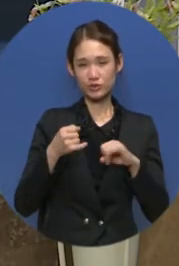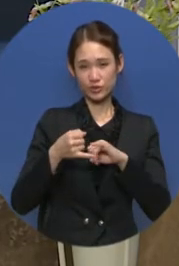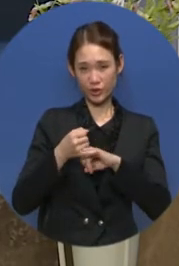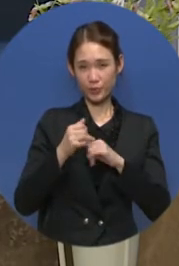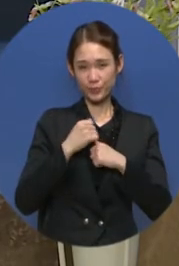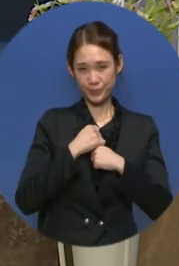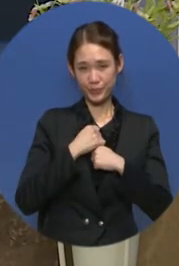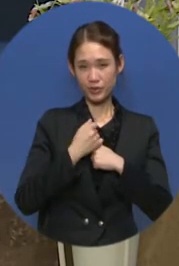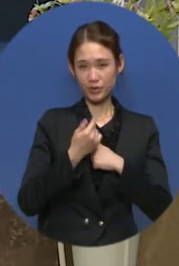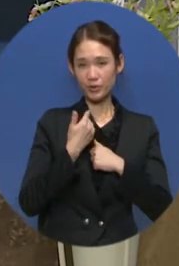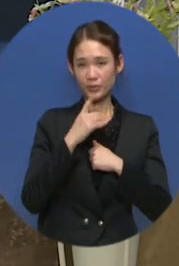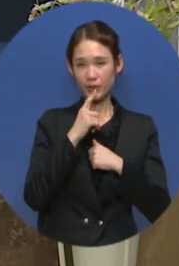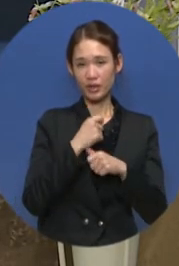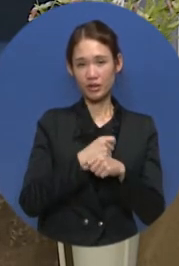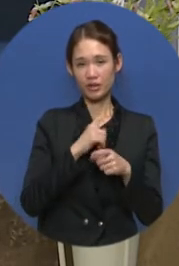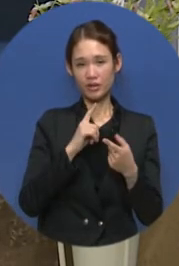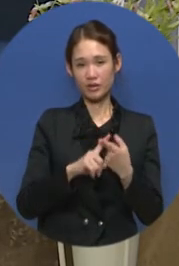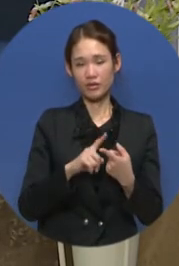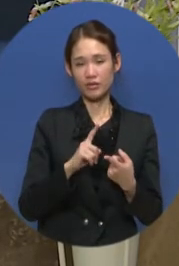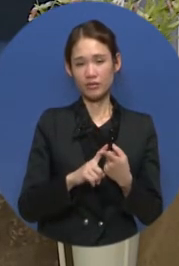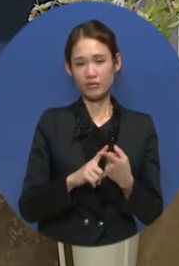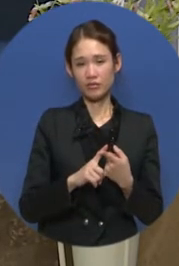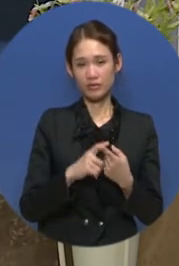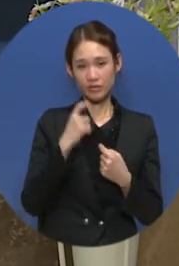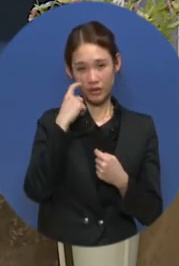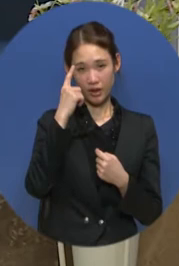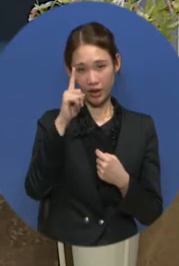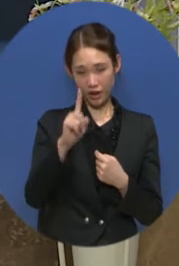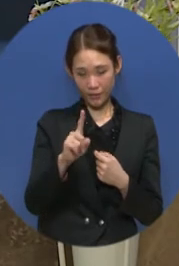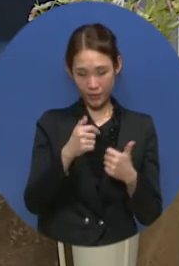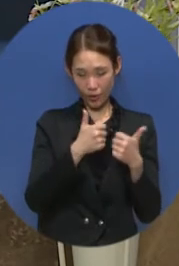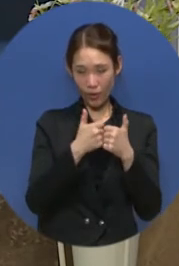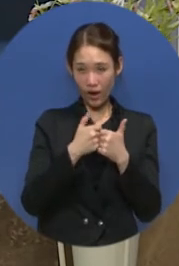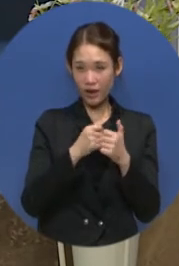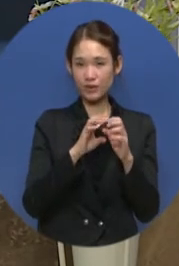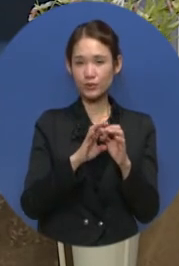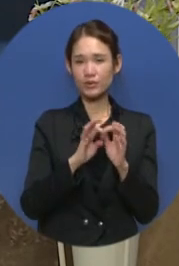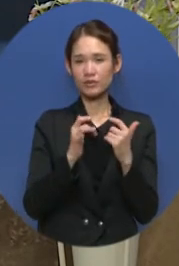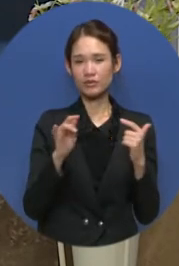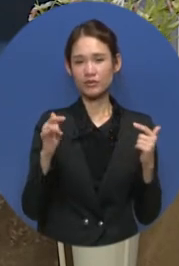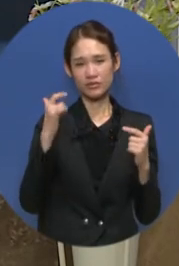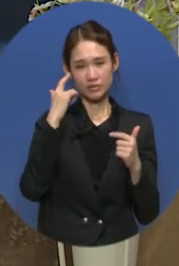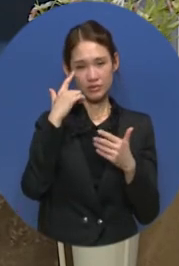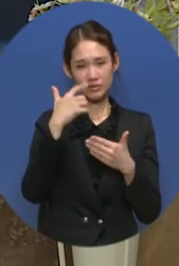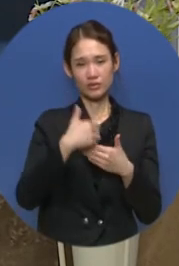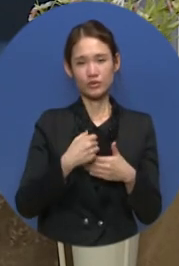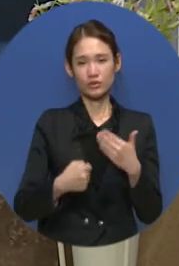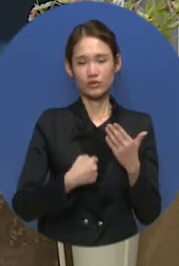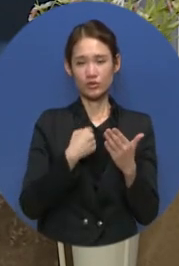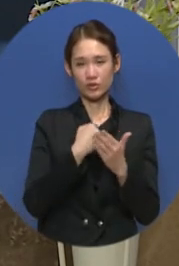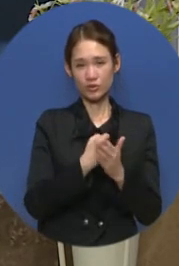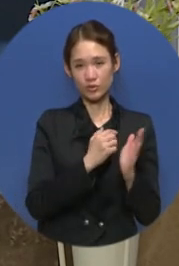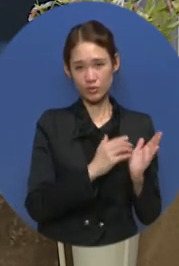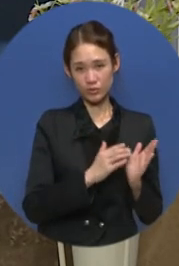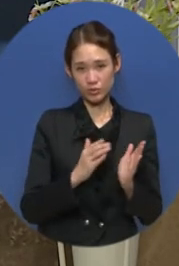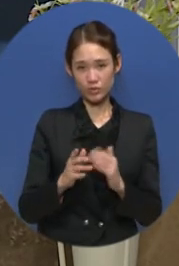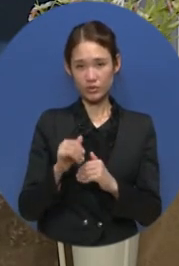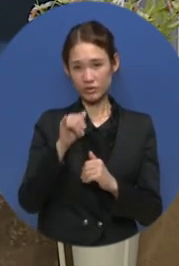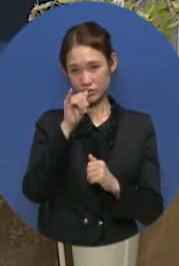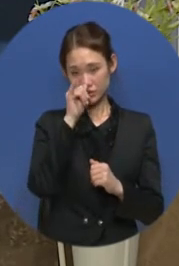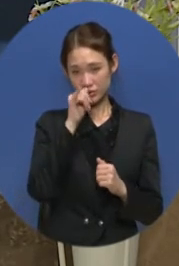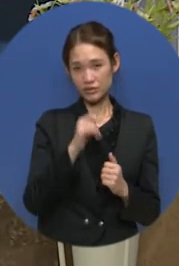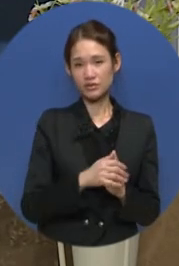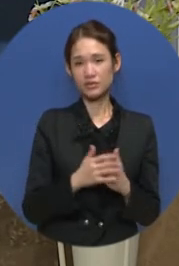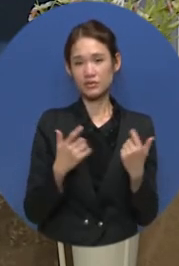같은데요. 근데 앞서서 말씀하신 것처럼 네. 그 한 달에 한 번 하는 그 회의를 통해서 여러 가지 이런 의견들이 또 결정이 되기도